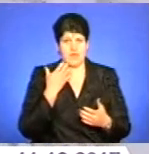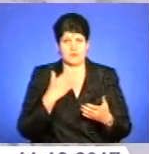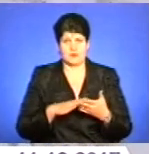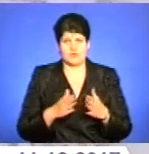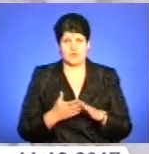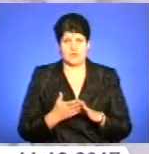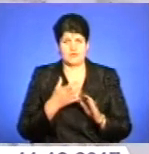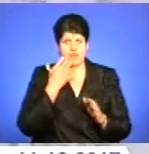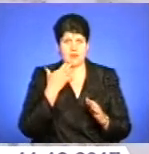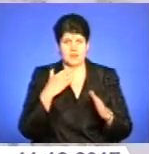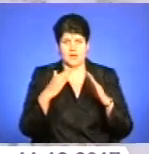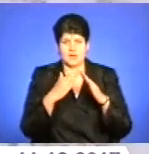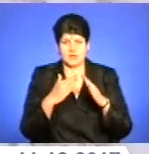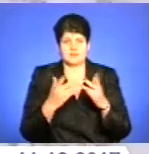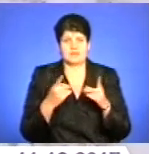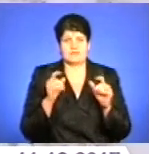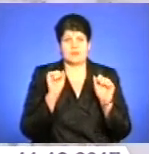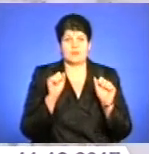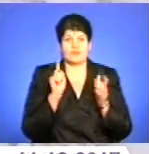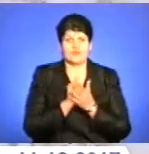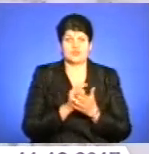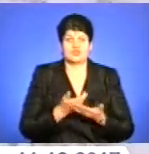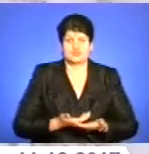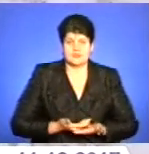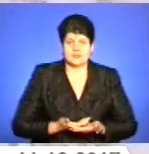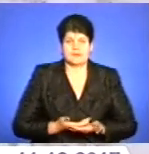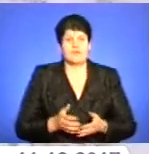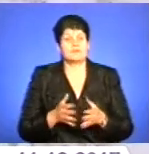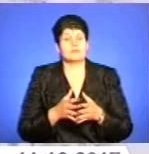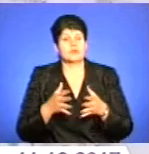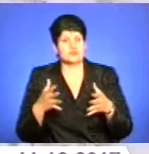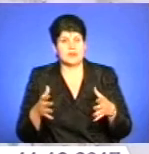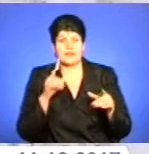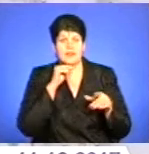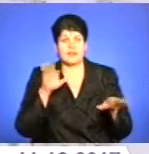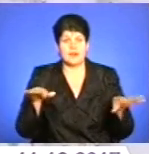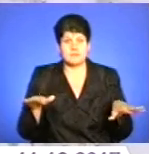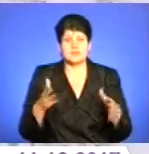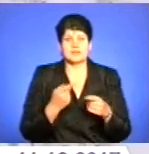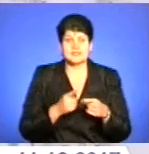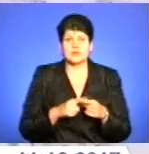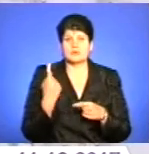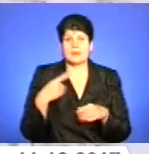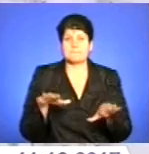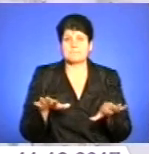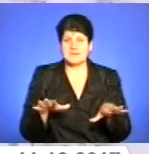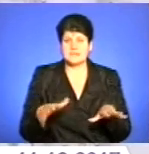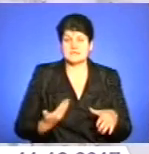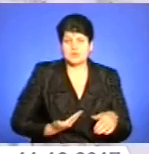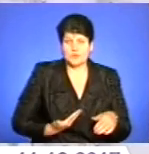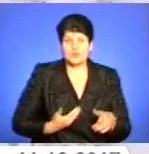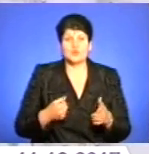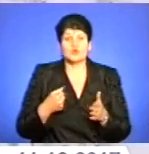теплі хліви, де вони повинні зимувати. Переважно лебеді тримаються на одному місці до тих пір,